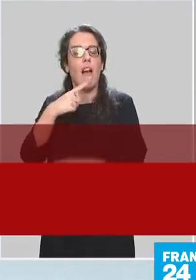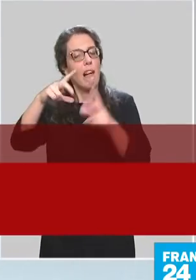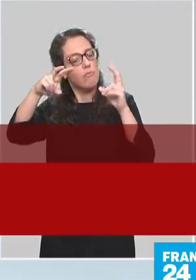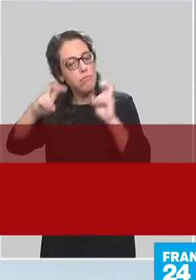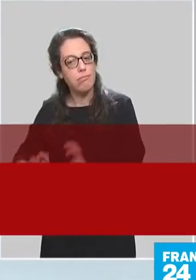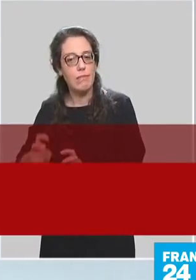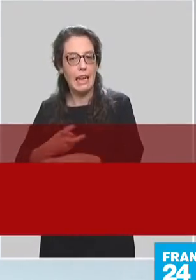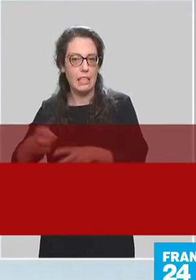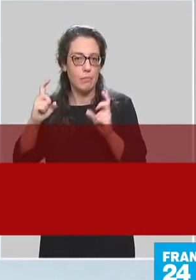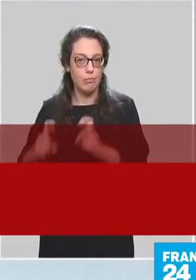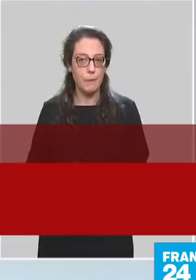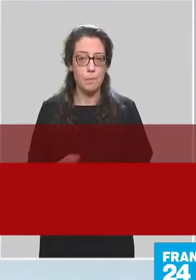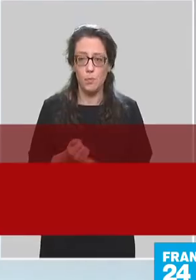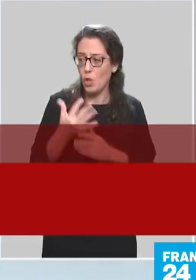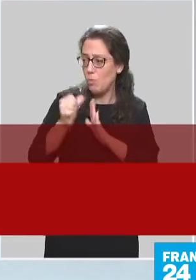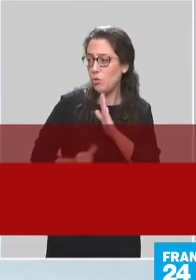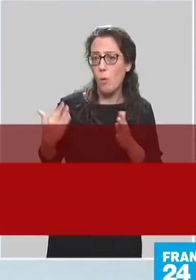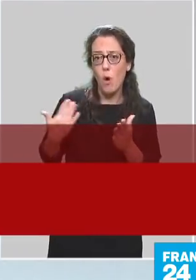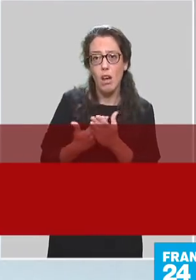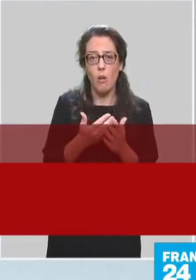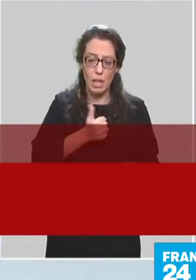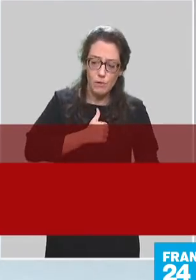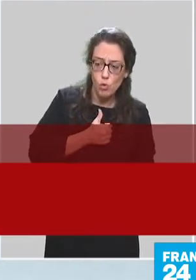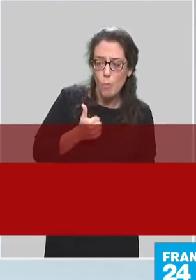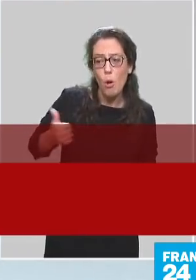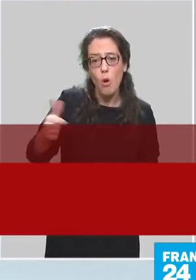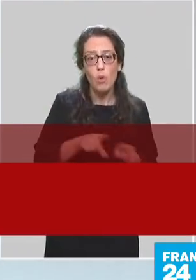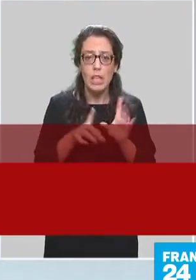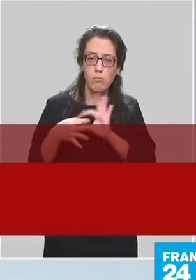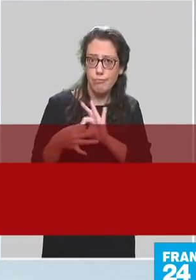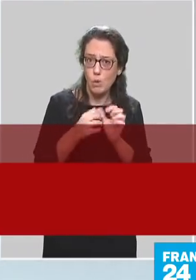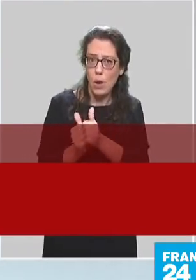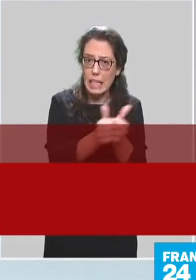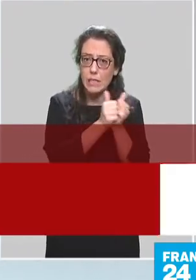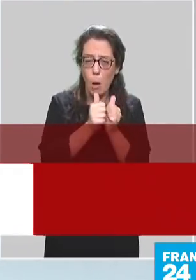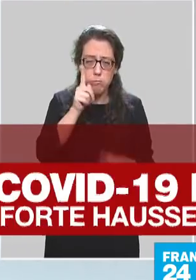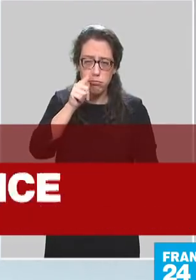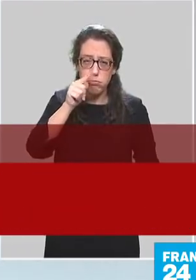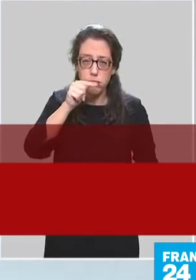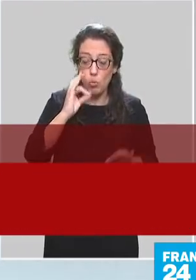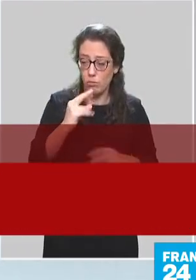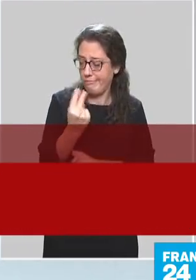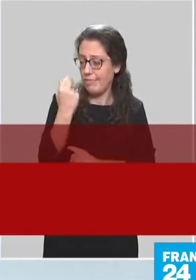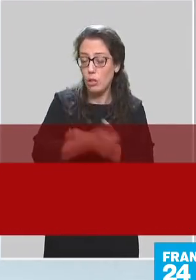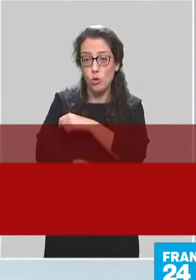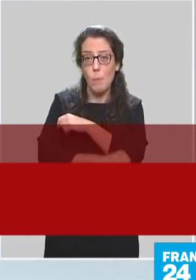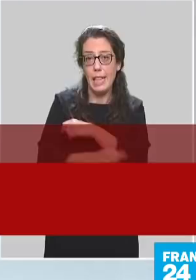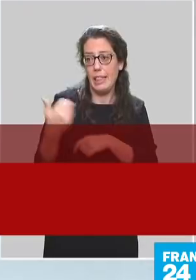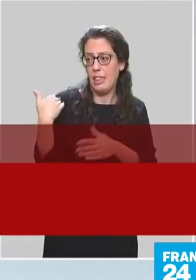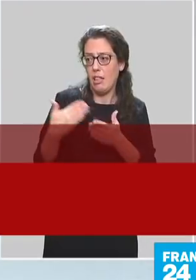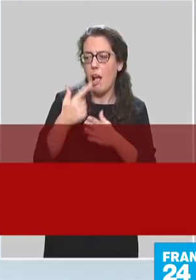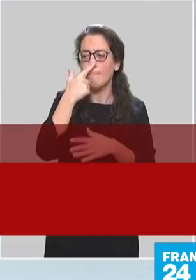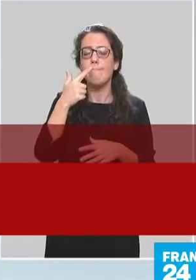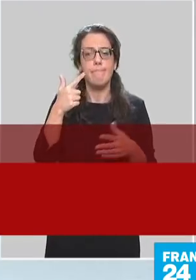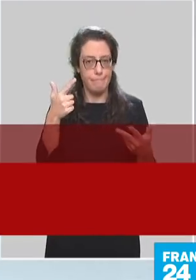nombreux mois, nous avons fait collectivement et individuellement de gros efforts qui, nous l'avons vu ces dernières semaines, ont permis à notre pays de